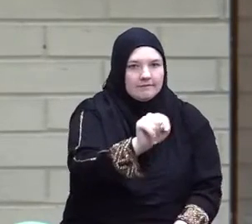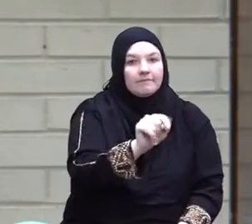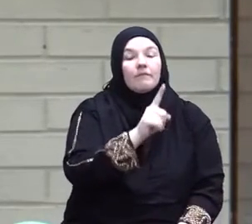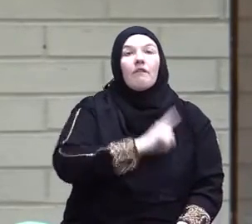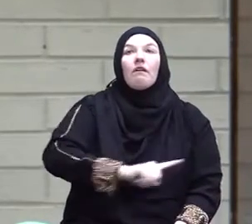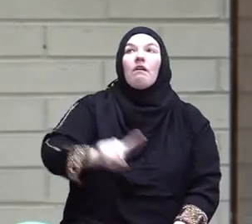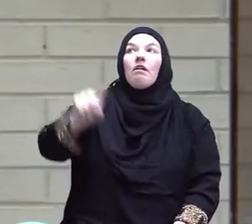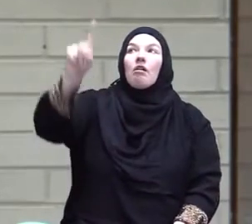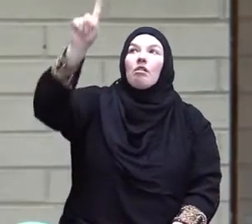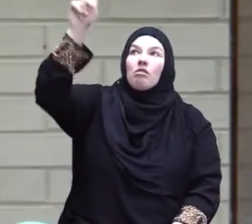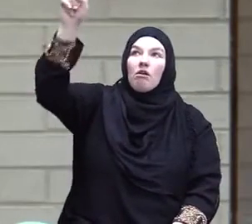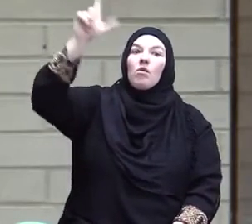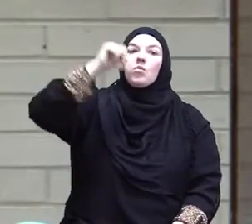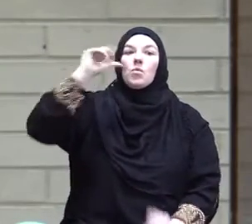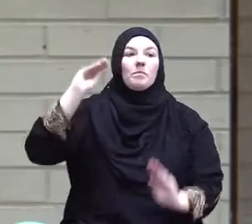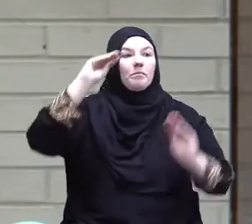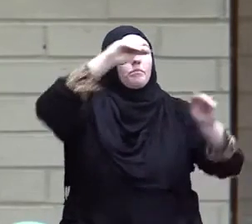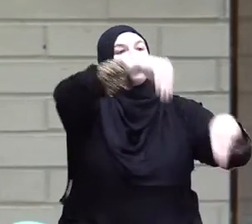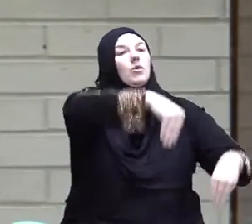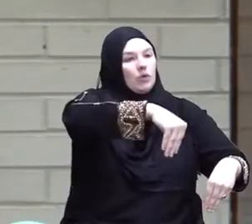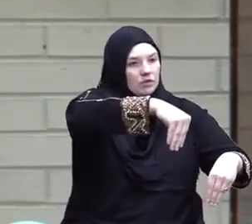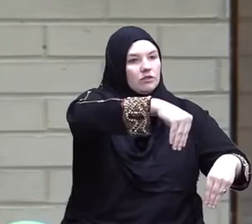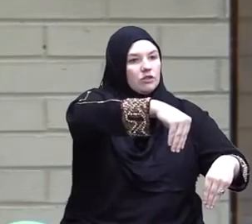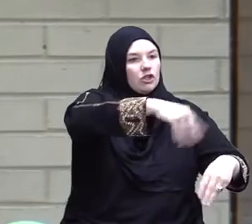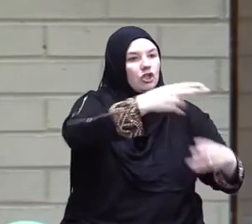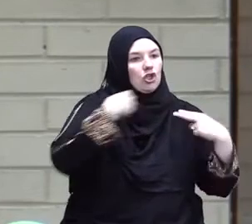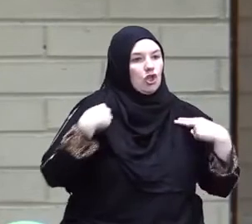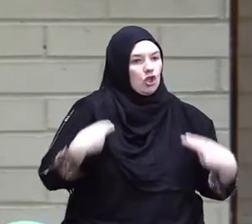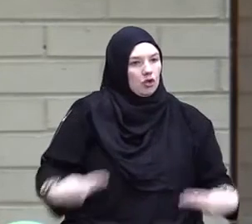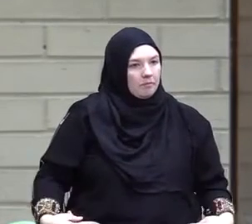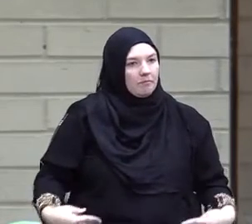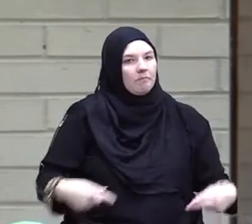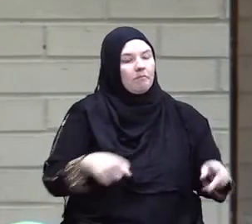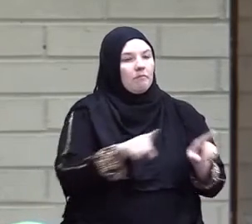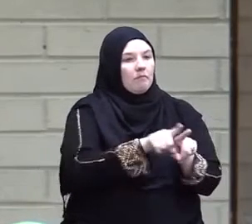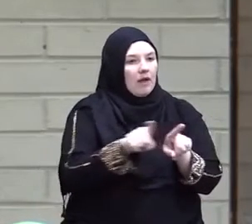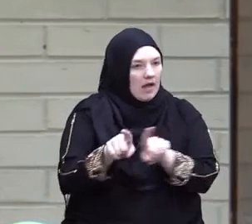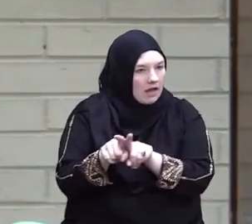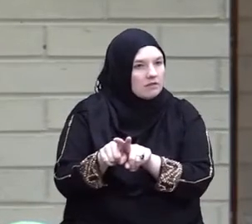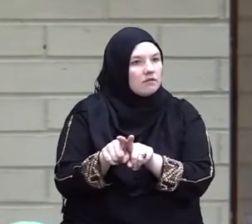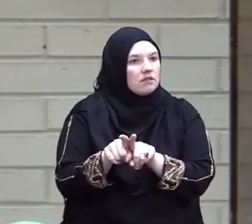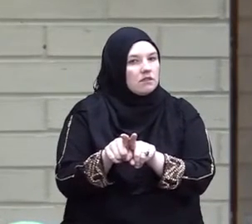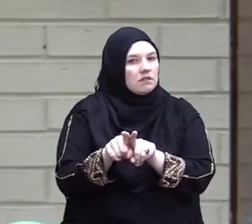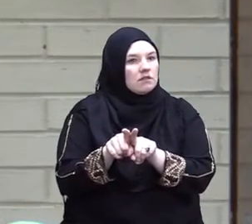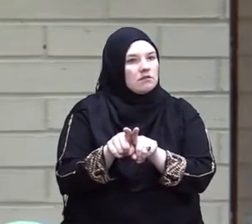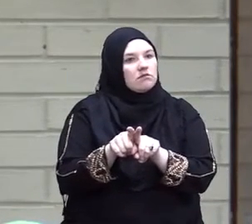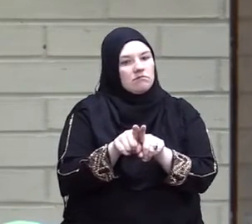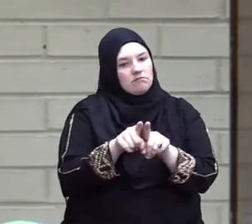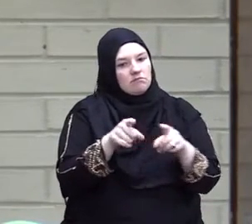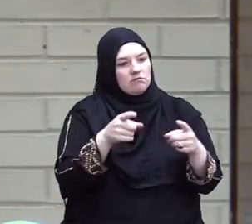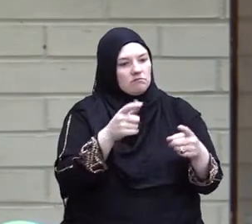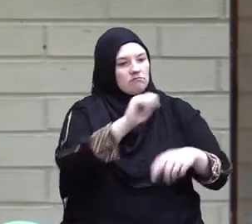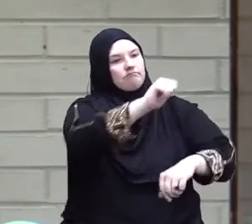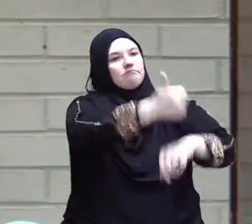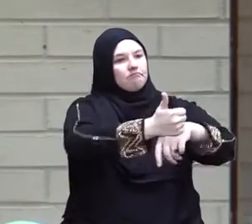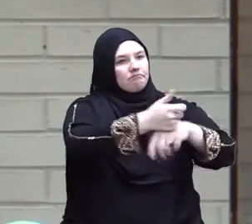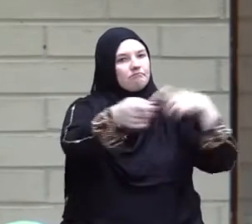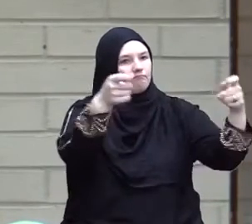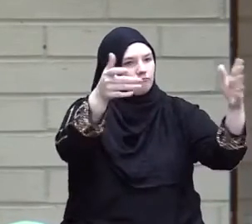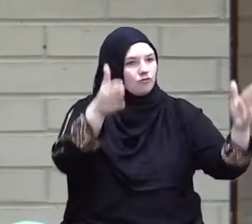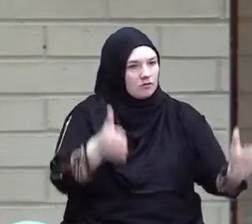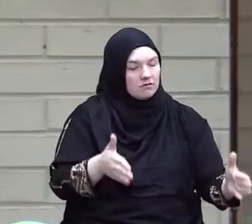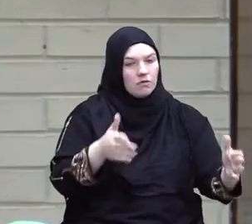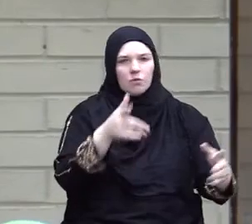Allah is the one who put him as a Khalifa. Not that he succeeds Allah. Nobody succeeds Allah. كُلُّ مَنْ عَلَيْهَا